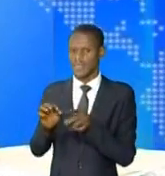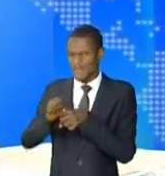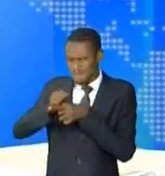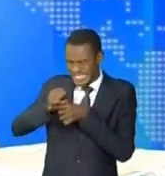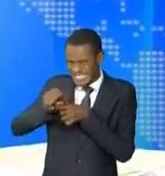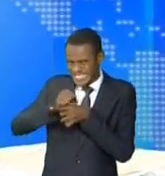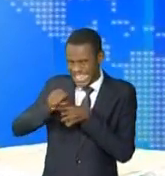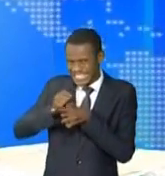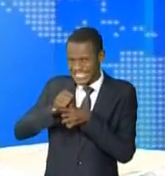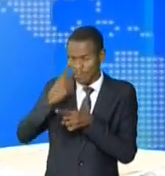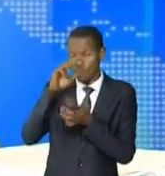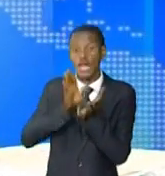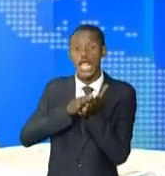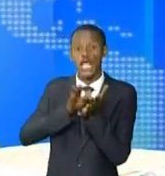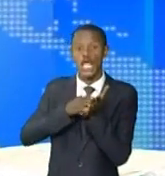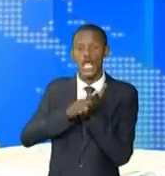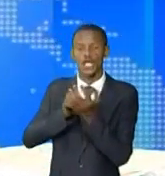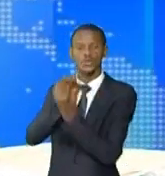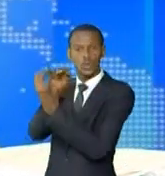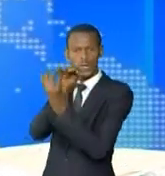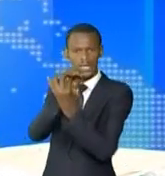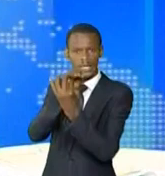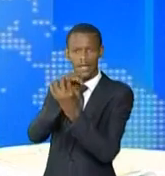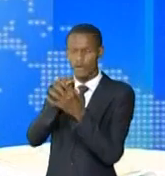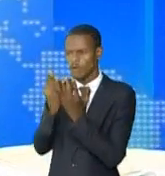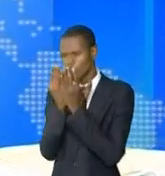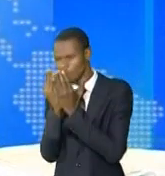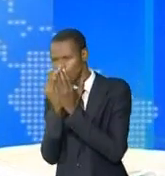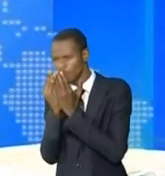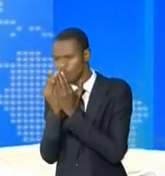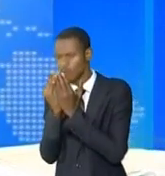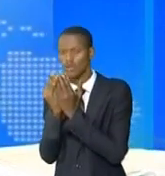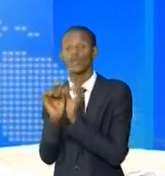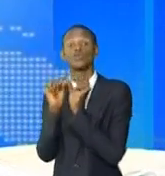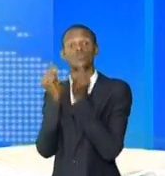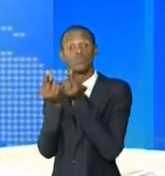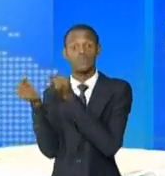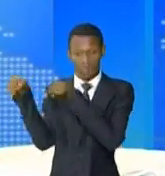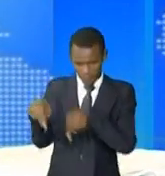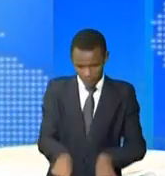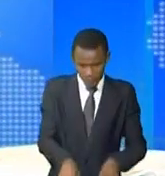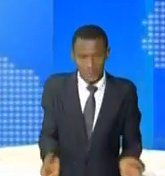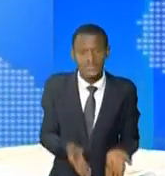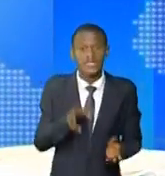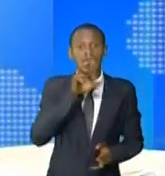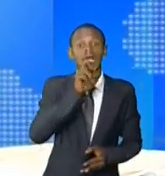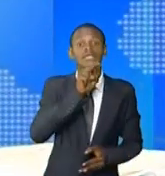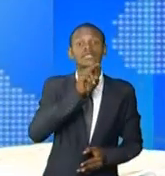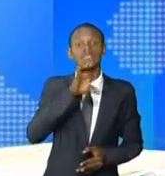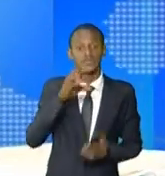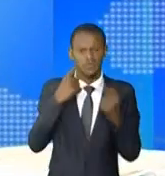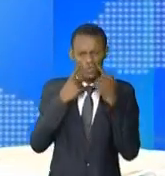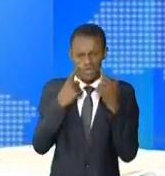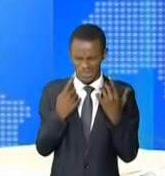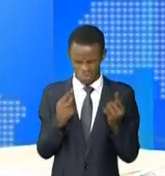de la délégation le général de brigade Moulang Nawej Godefroy. Ces hommes en uniforme, vous allez les voir, se sont fait une idée de la préparation